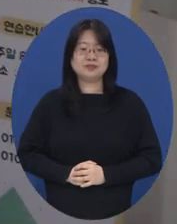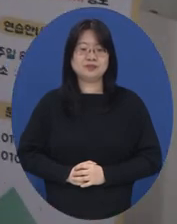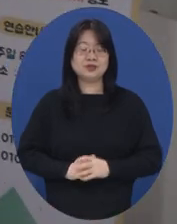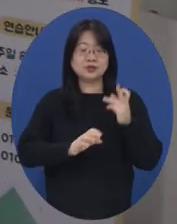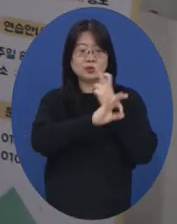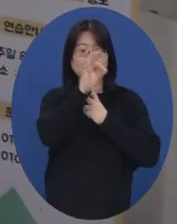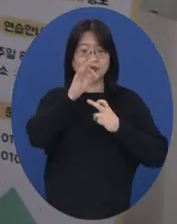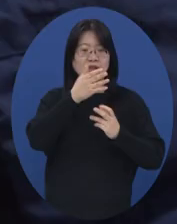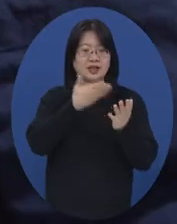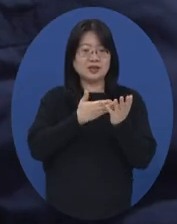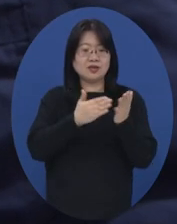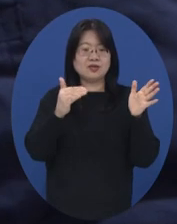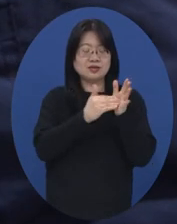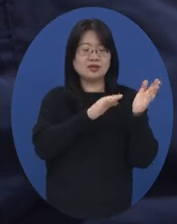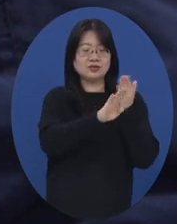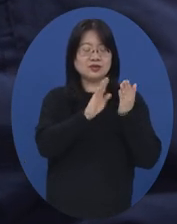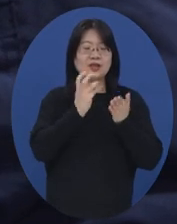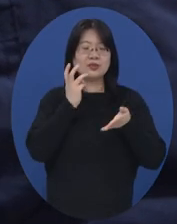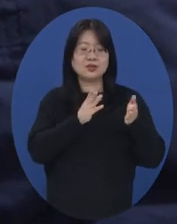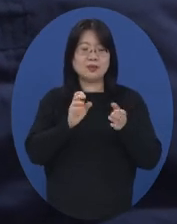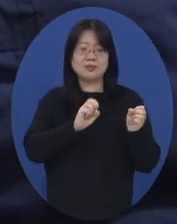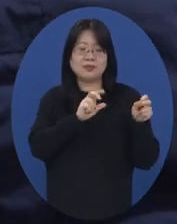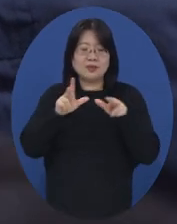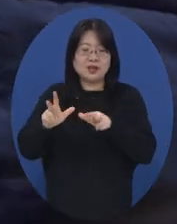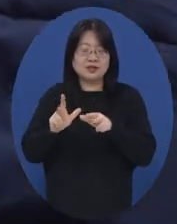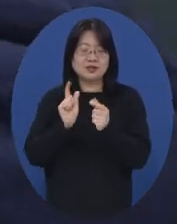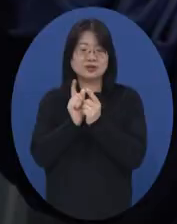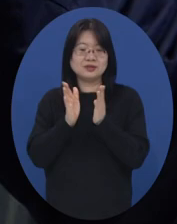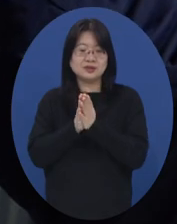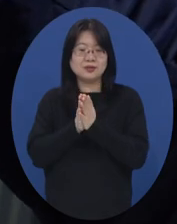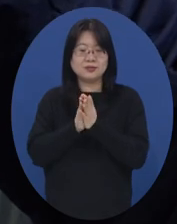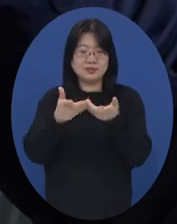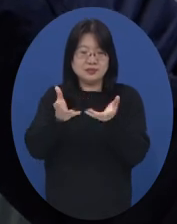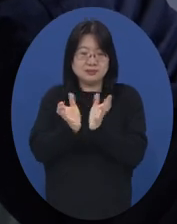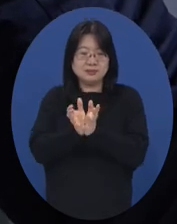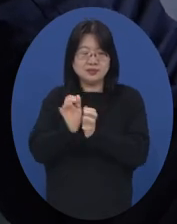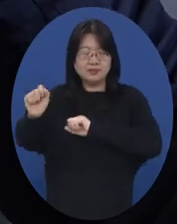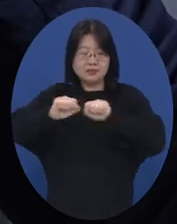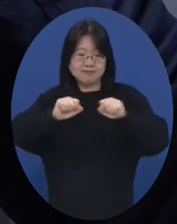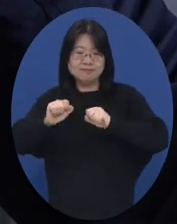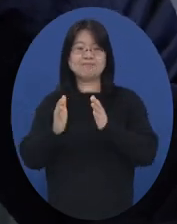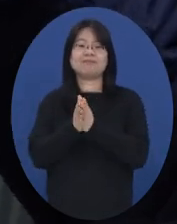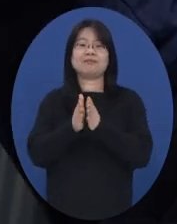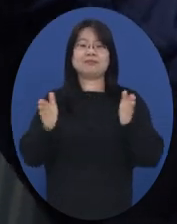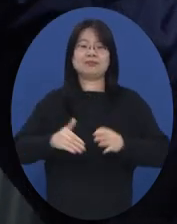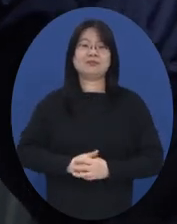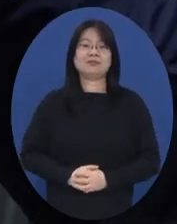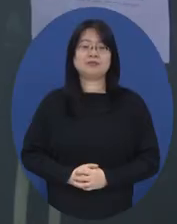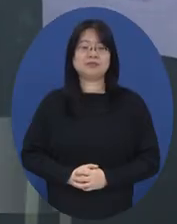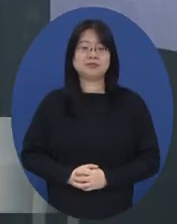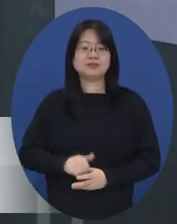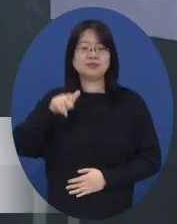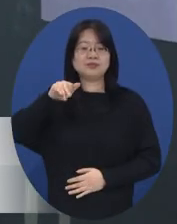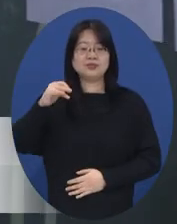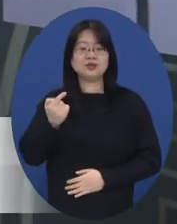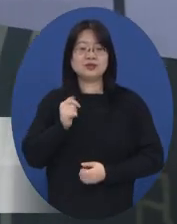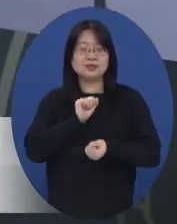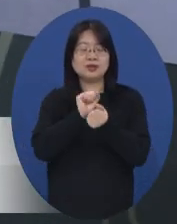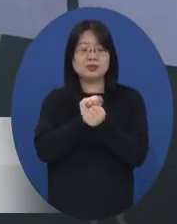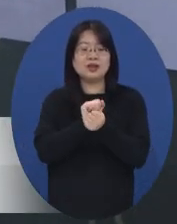지사의 기자회견이 끝나고 경기도는 곧바로 현장 투입반이 일사불란하게 시행 절차에 착수했습니다.